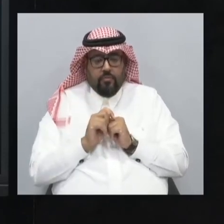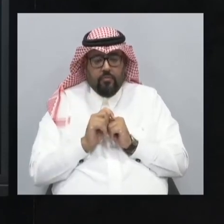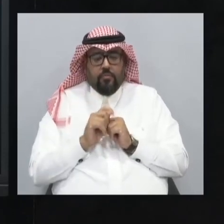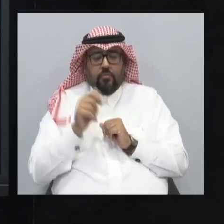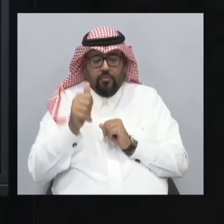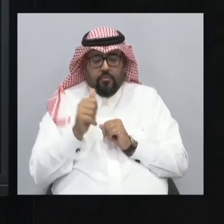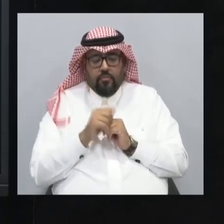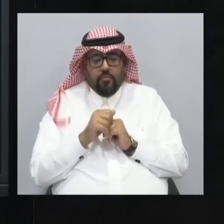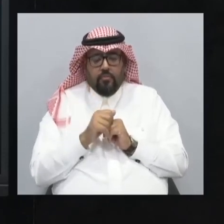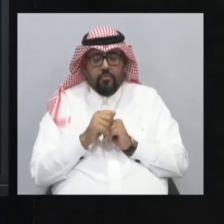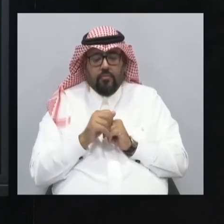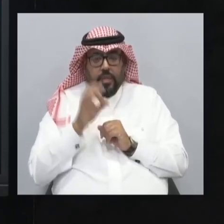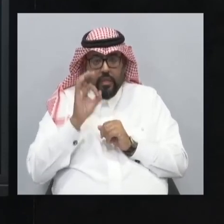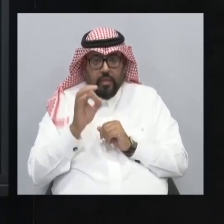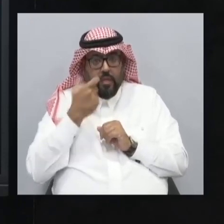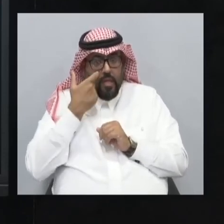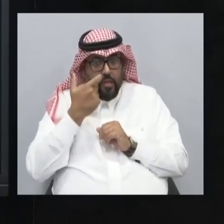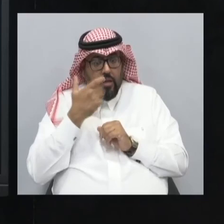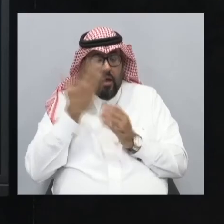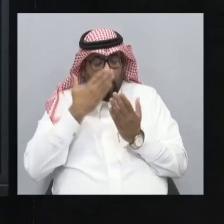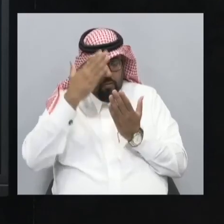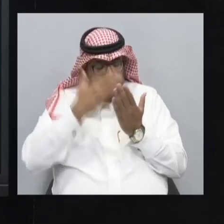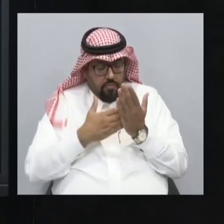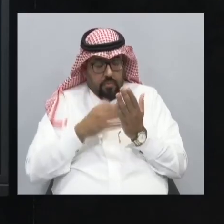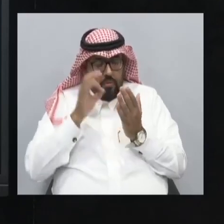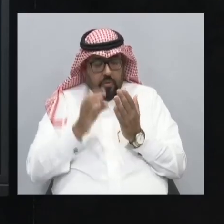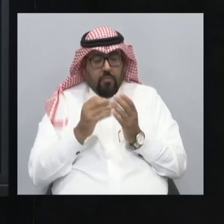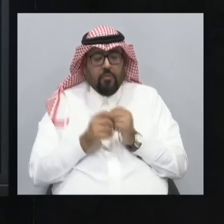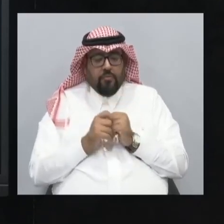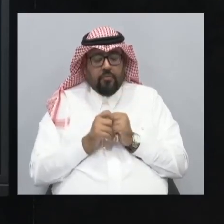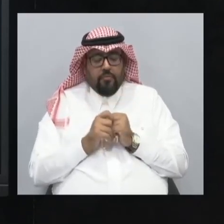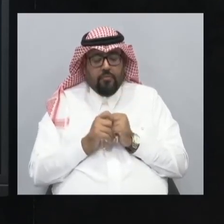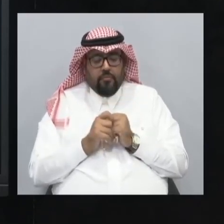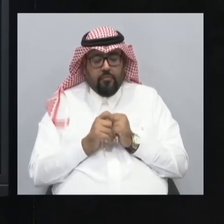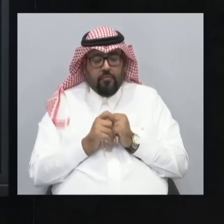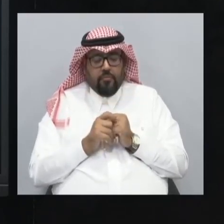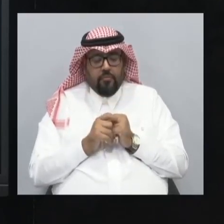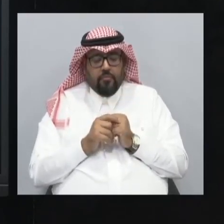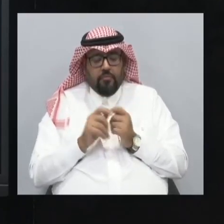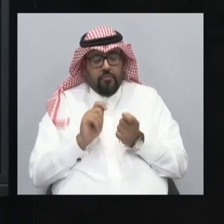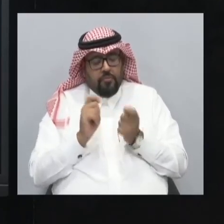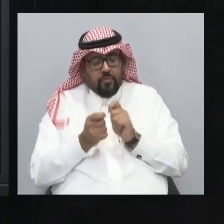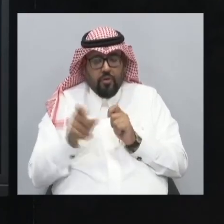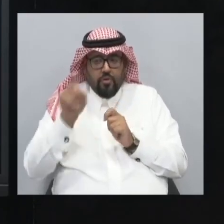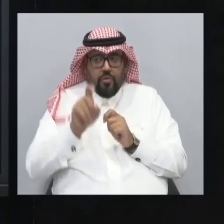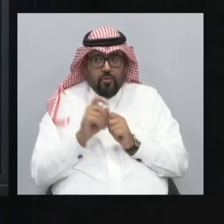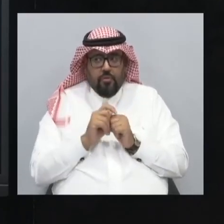حسنت، معنى أنني ركزت في الموضوع وقرأته بتمعن أكثر. تعدل السؤال، ثم بعد